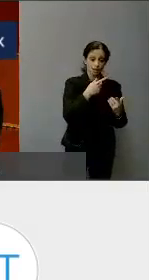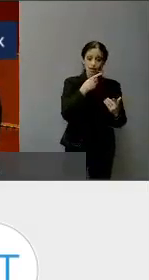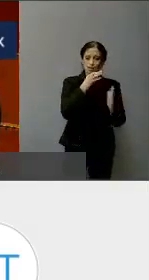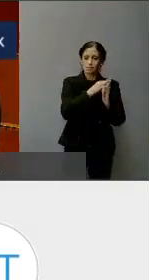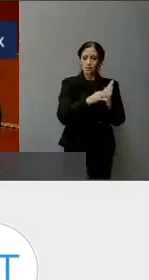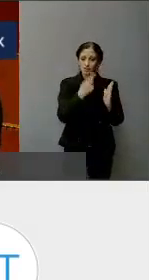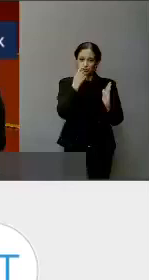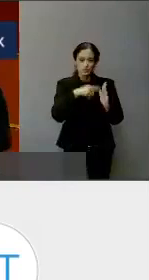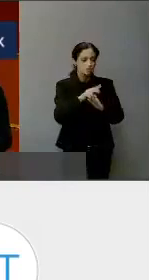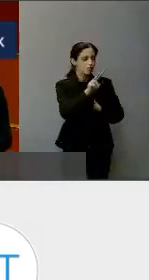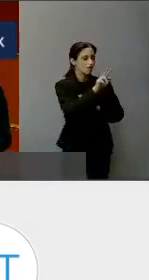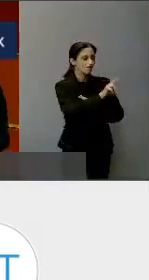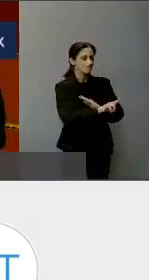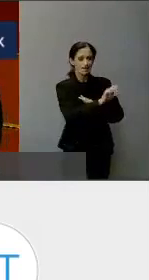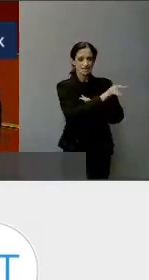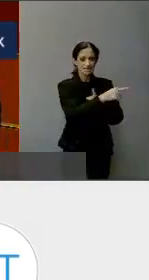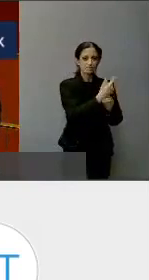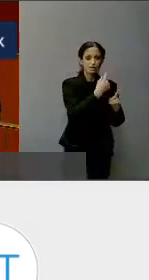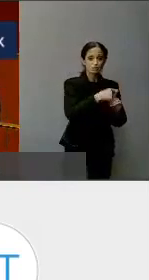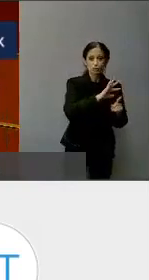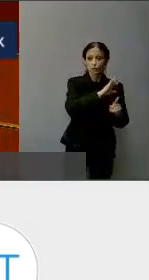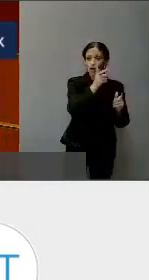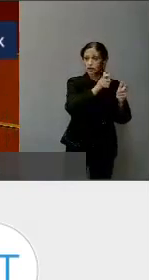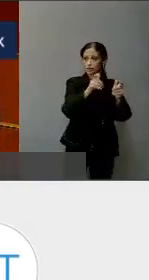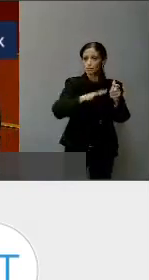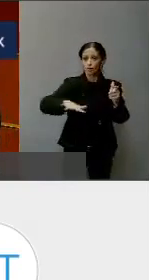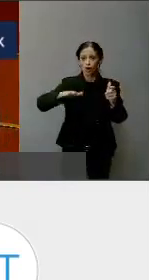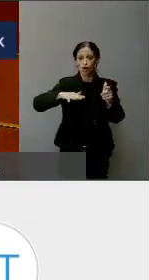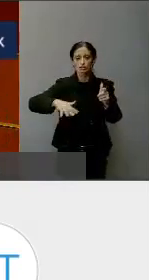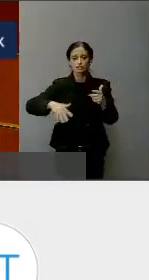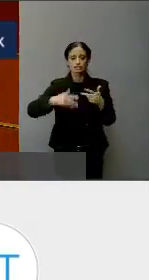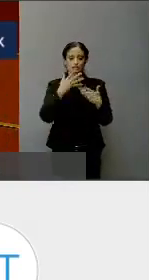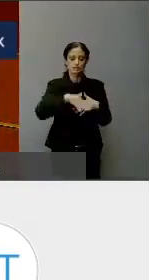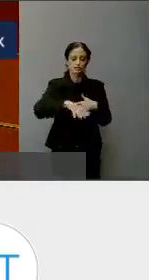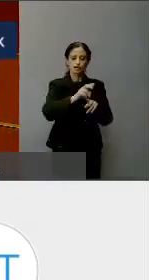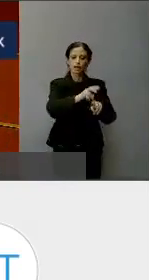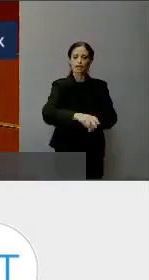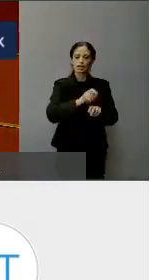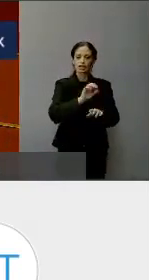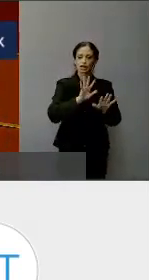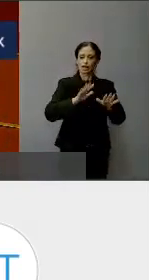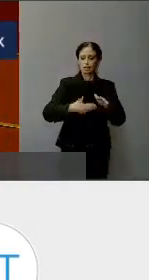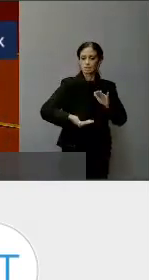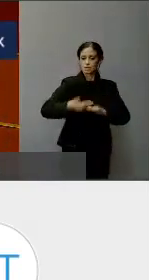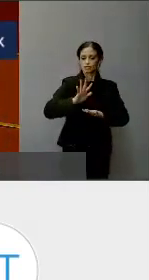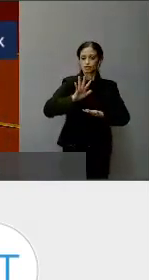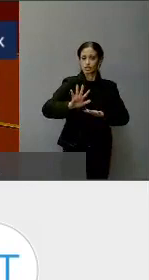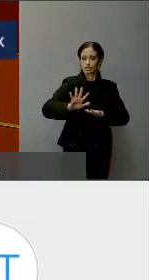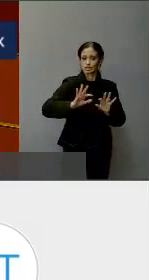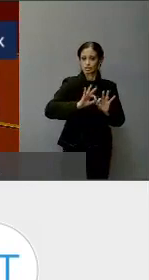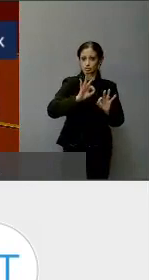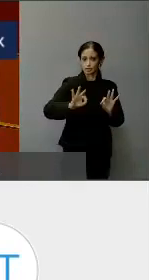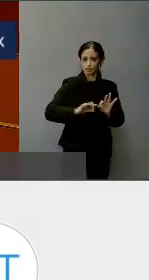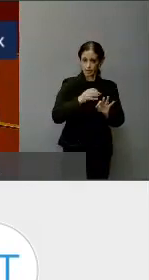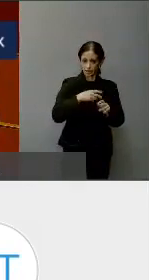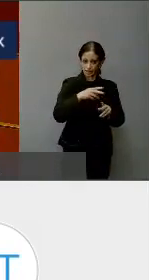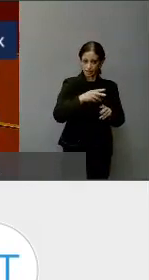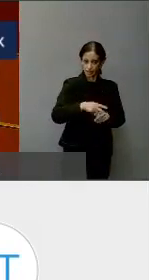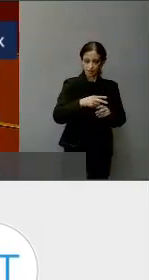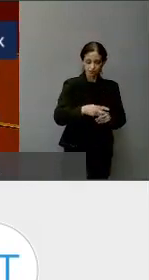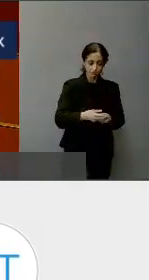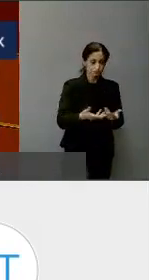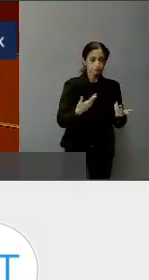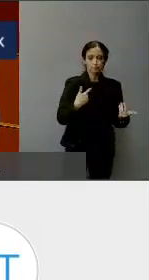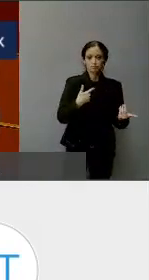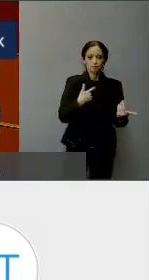ogni zona agricola superiore 10 m noi siamo contrari a questa variante che non c'entra nulla lo ripeto con l'agricoltura e con lo sviluppo ambientale della mesi ma